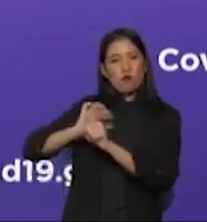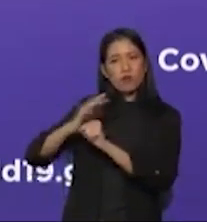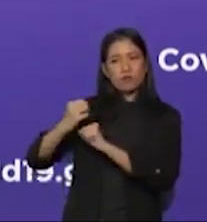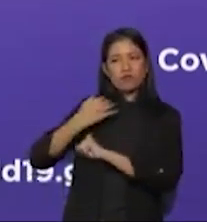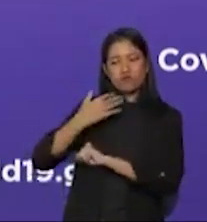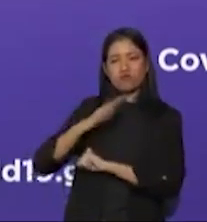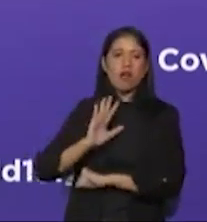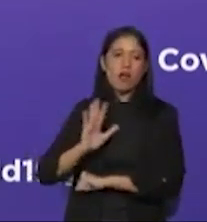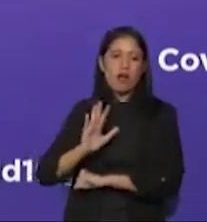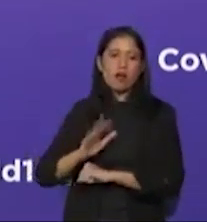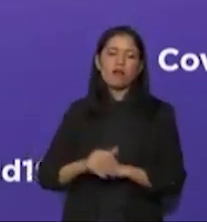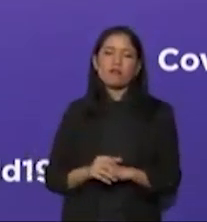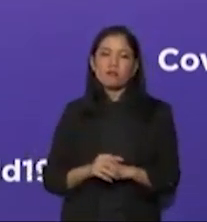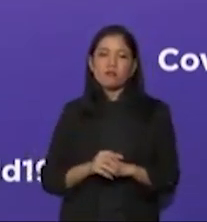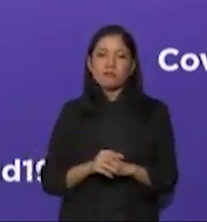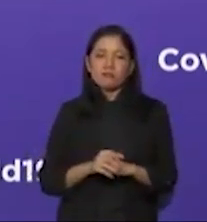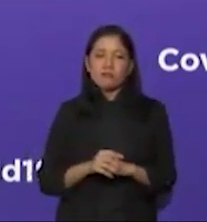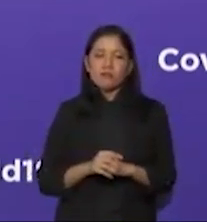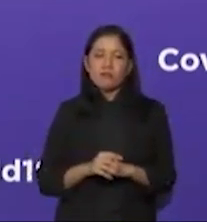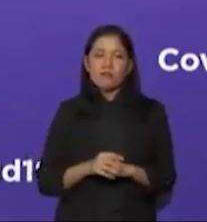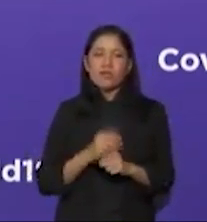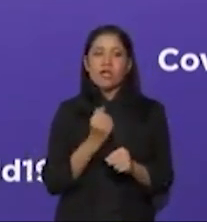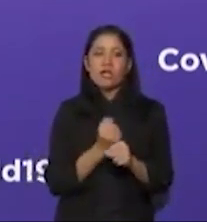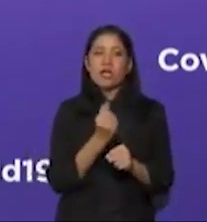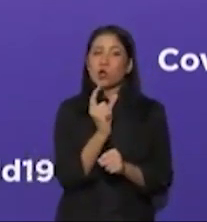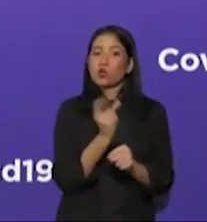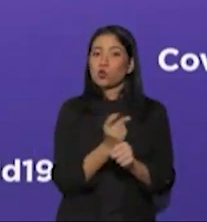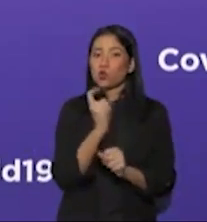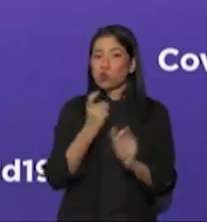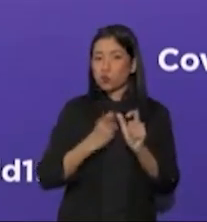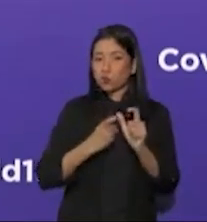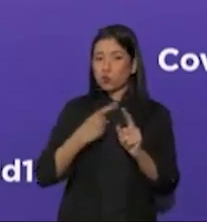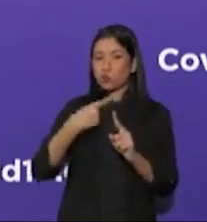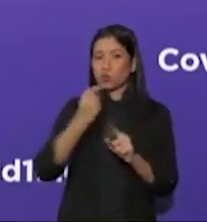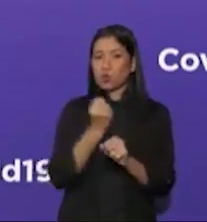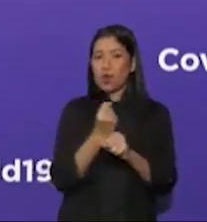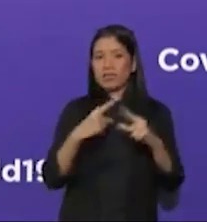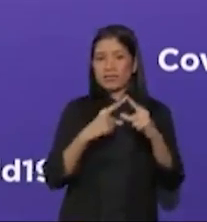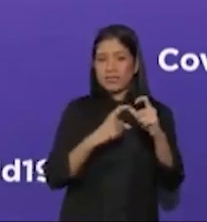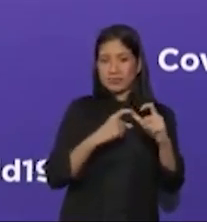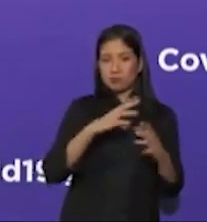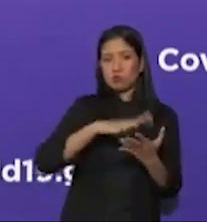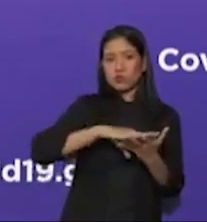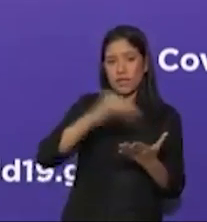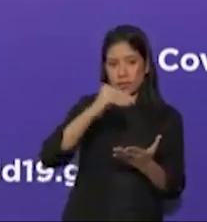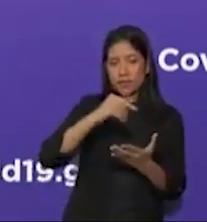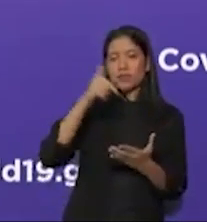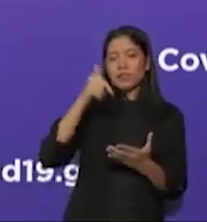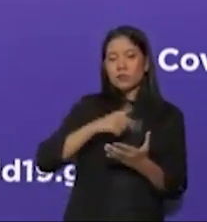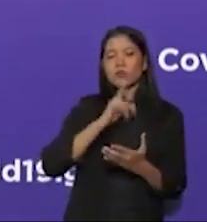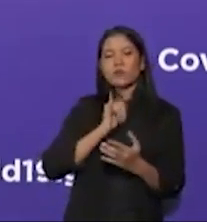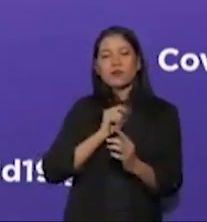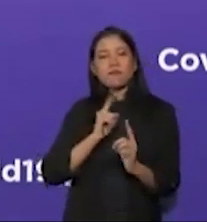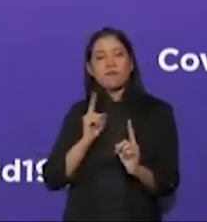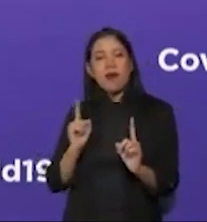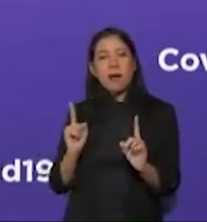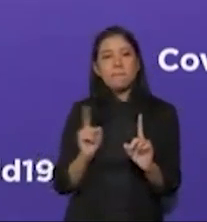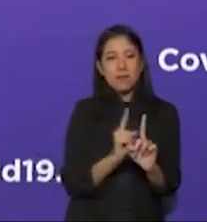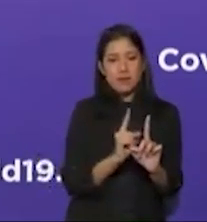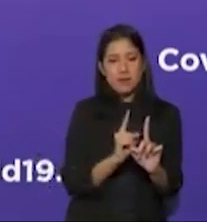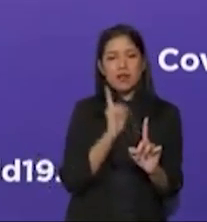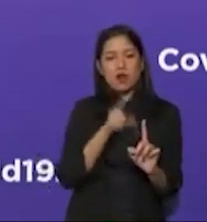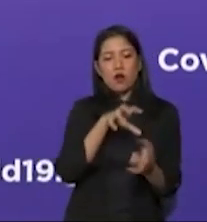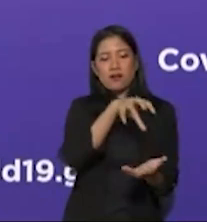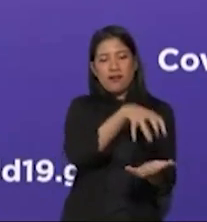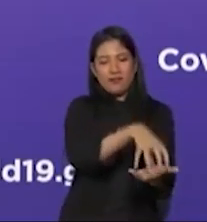akan menjadi pendamping bagi daerah untuk Ibnu aplikasikan Bagaimana tatanan